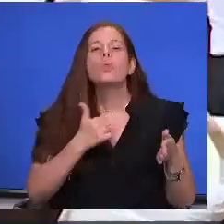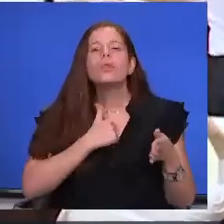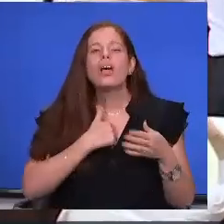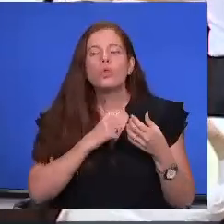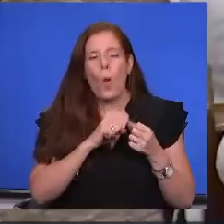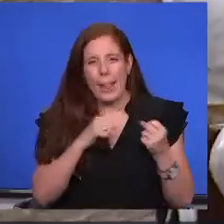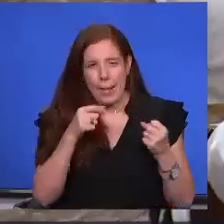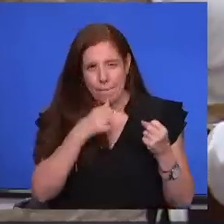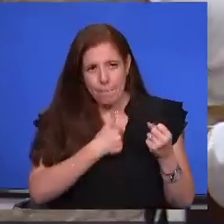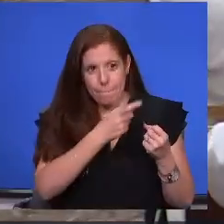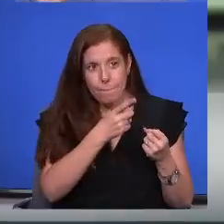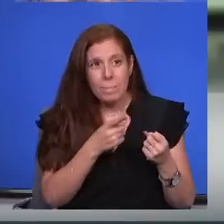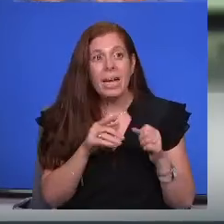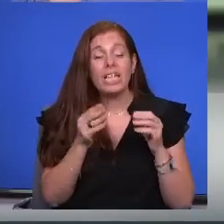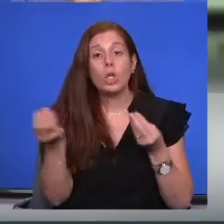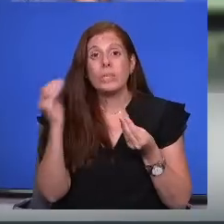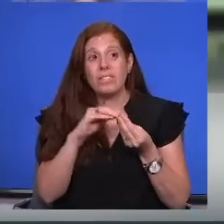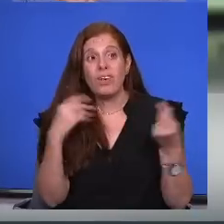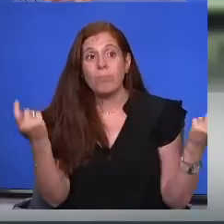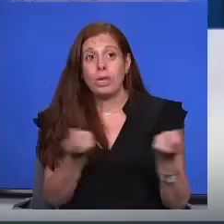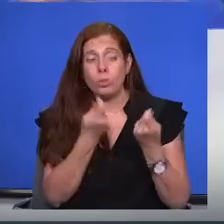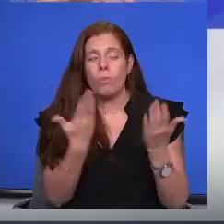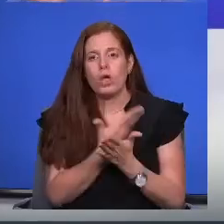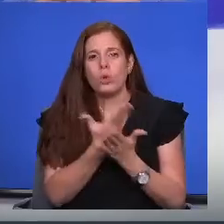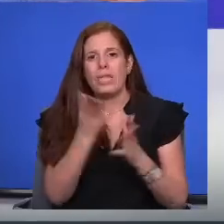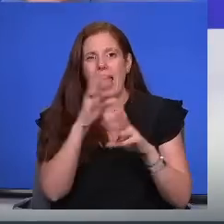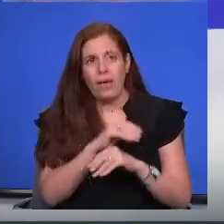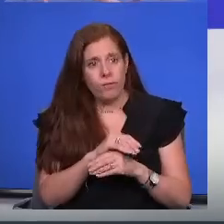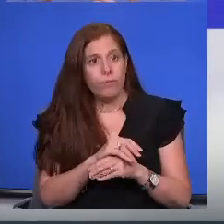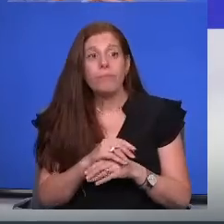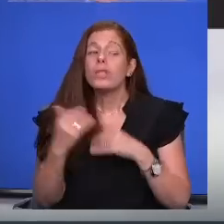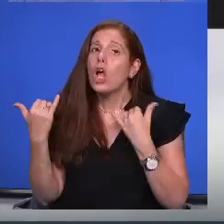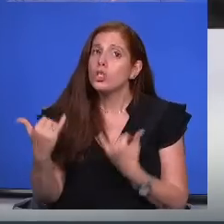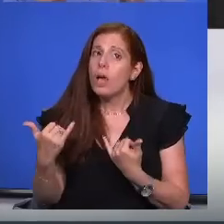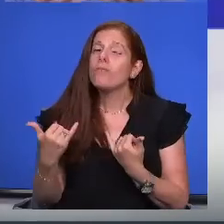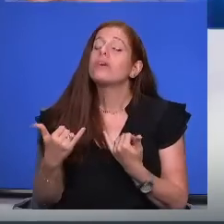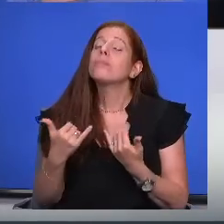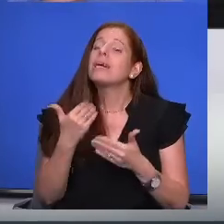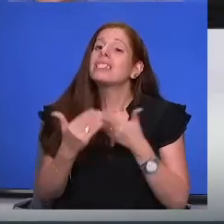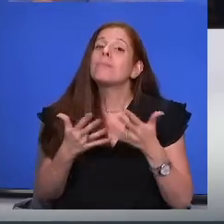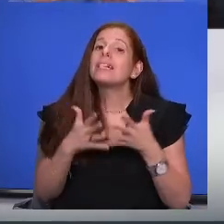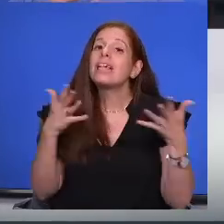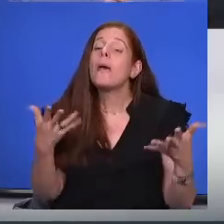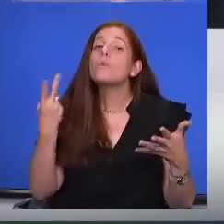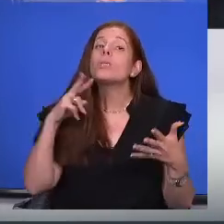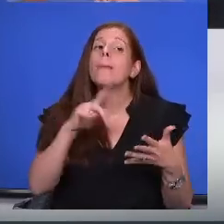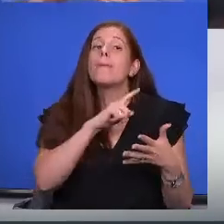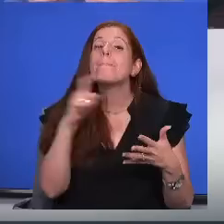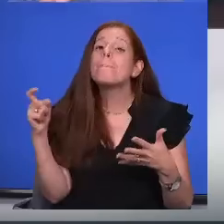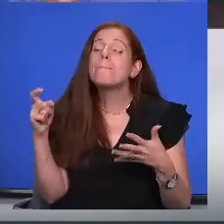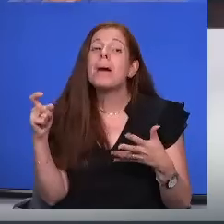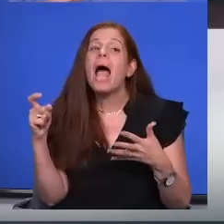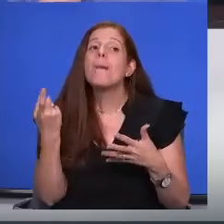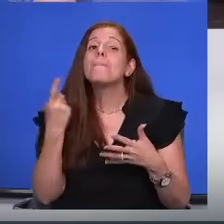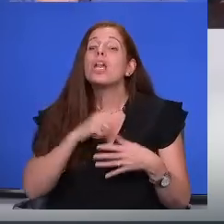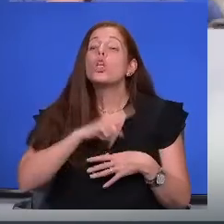כתבתנו ליאל קייזר בחדשות הערב. בימים האלה היא מקדמת הגדלה ביותר מ-100 מיליון שקלים נוספים של קצבאות האברך,